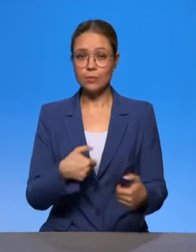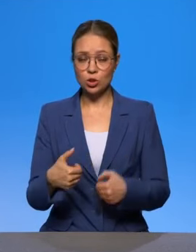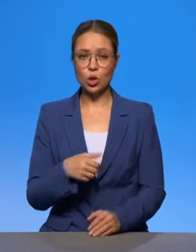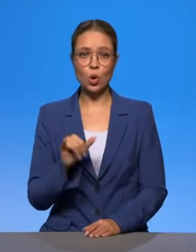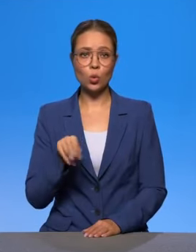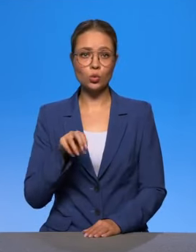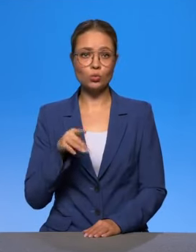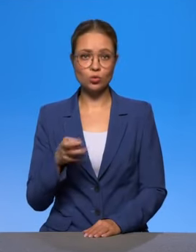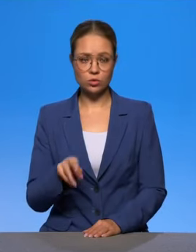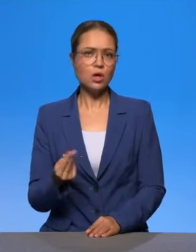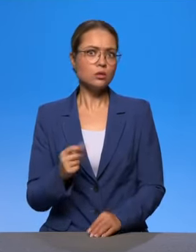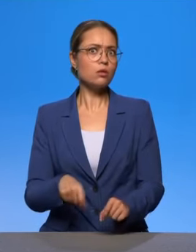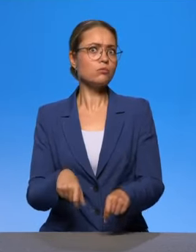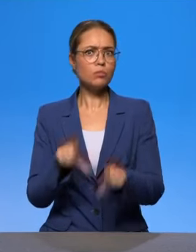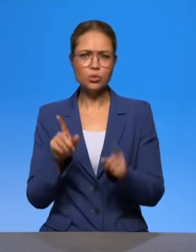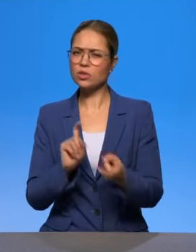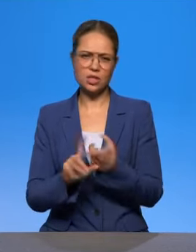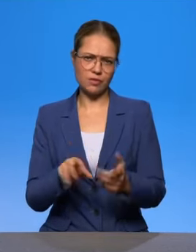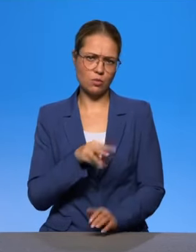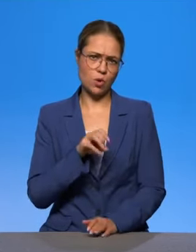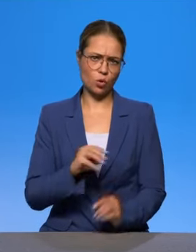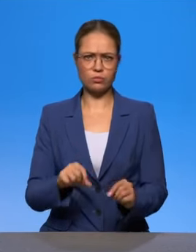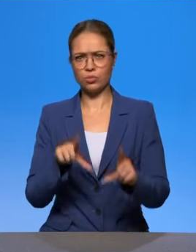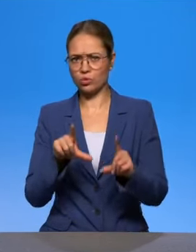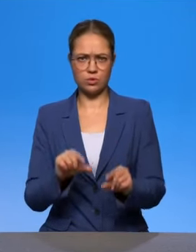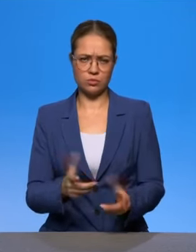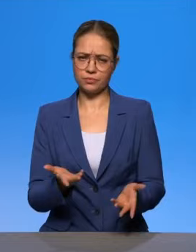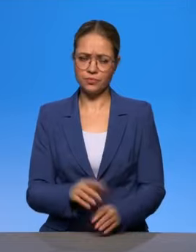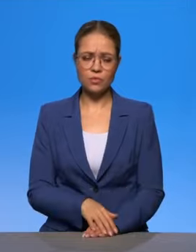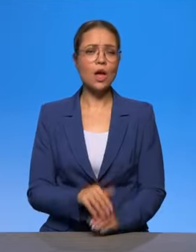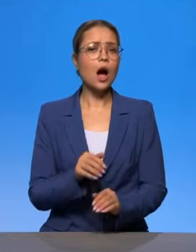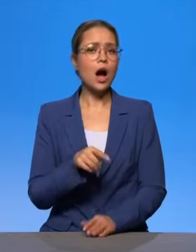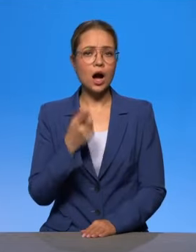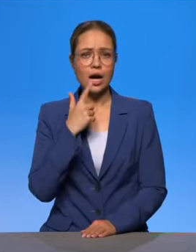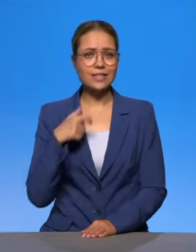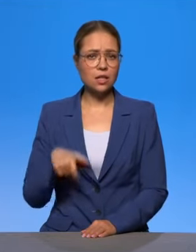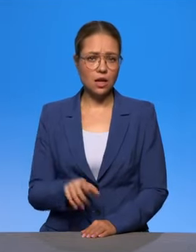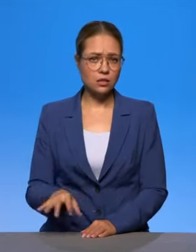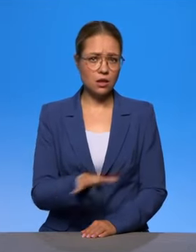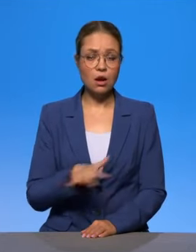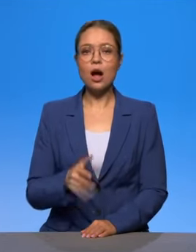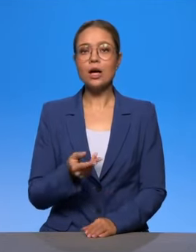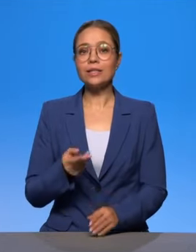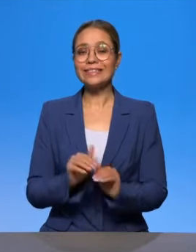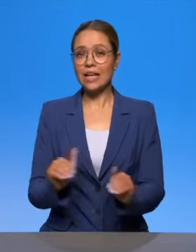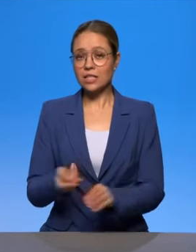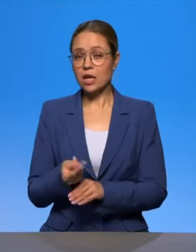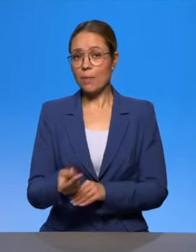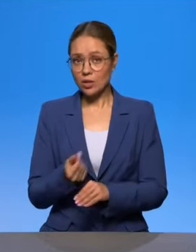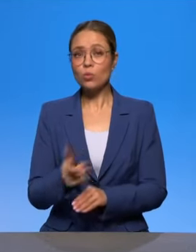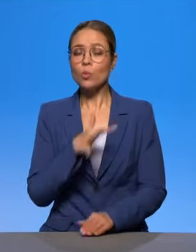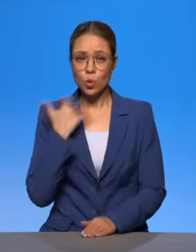цены растут прекрасно, независимо от повышения МРОТ. Краснодарский край, детские пособия получают очень многие из-за серой